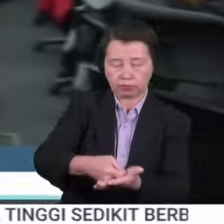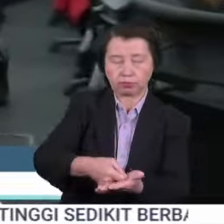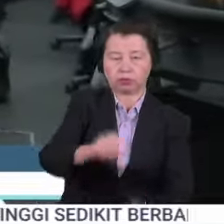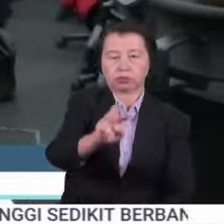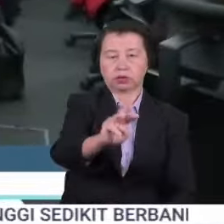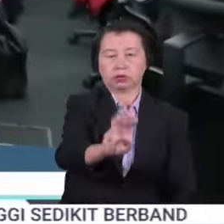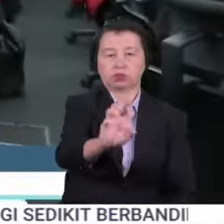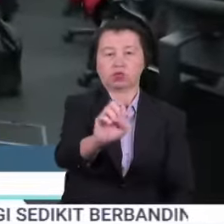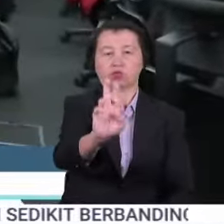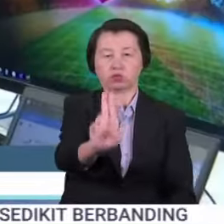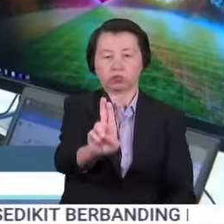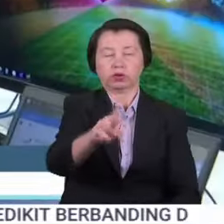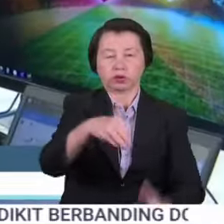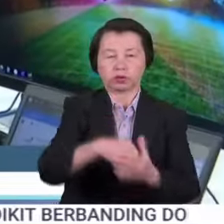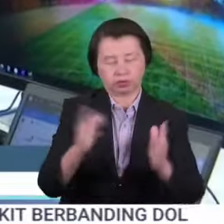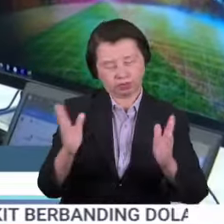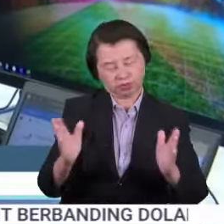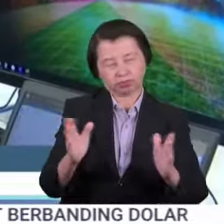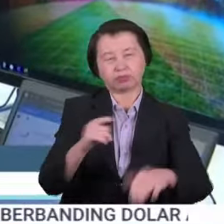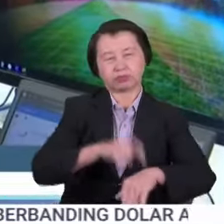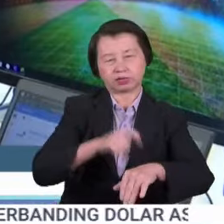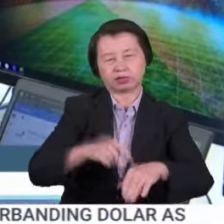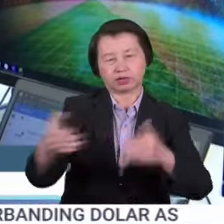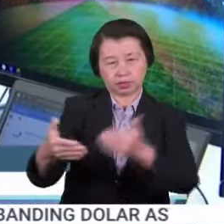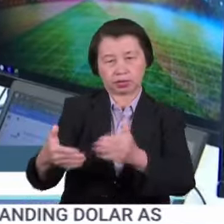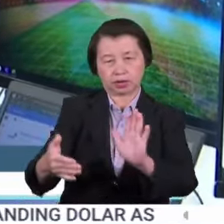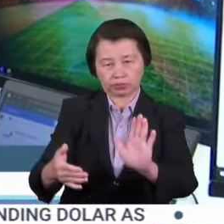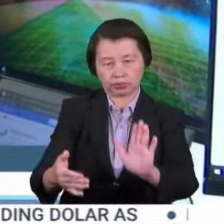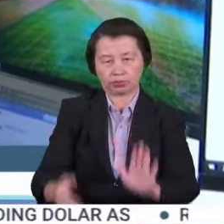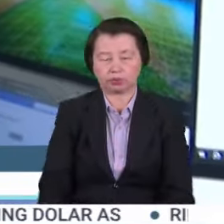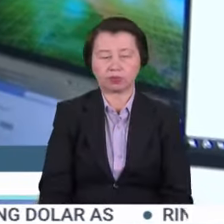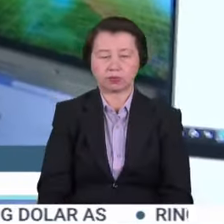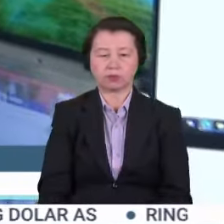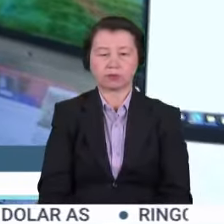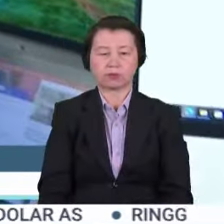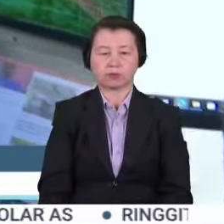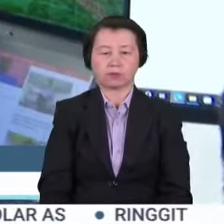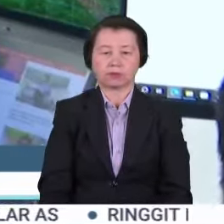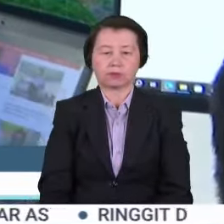memorandum persefahaman MOU dalam tempoh terdekat.